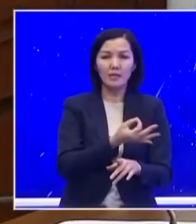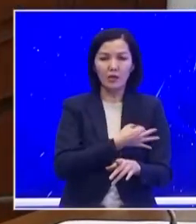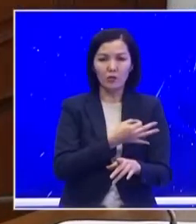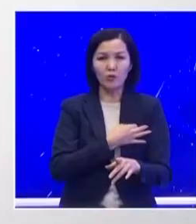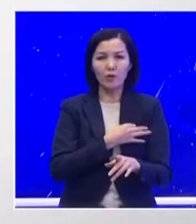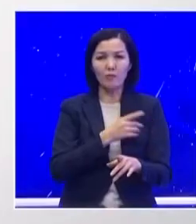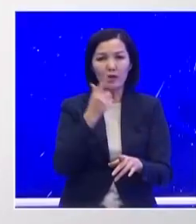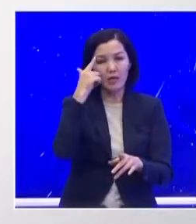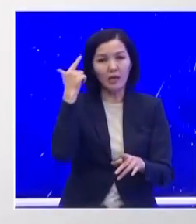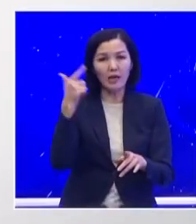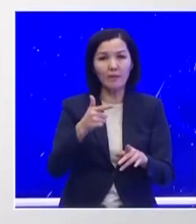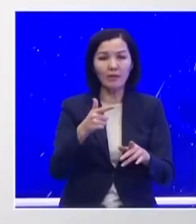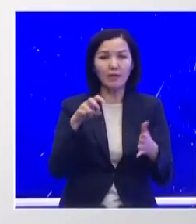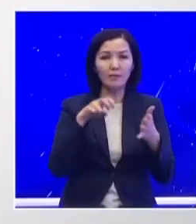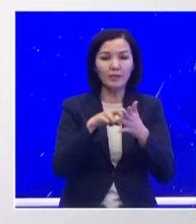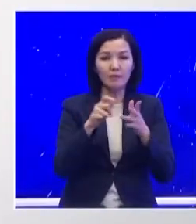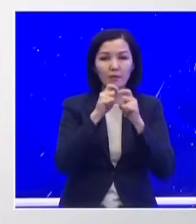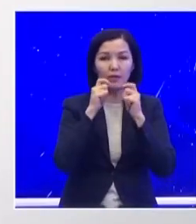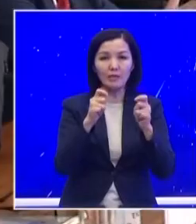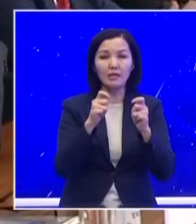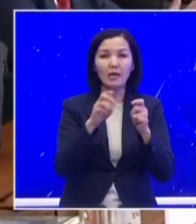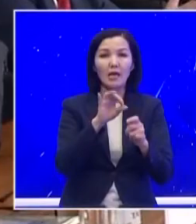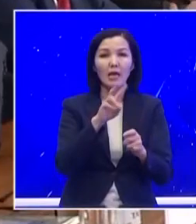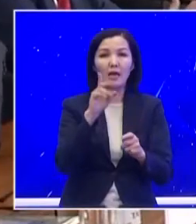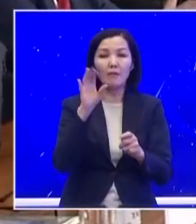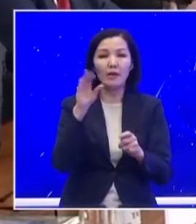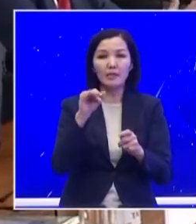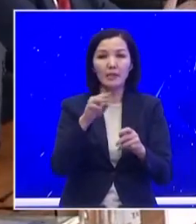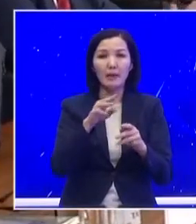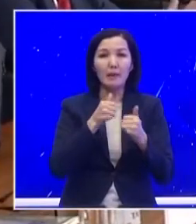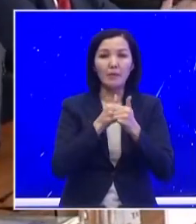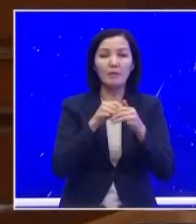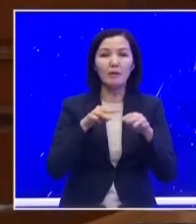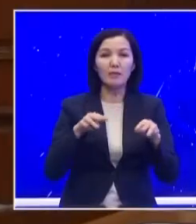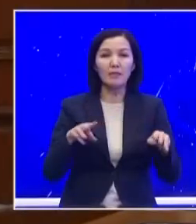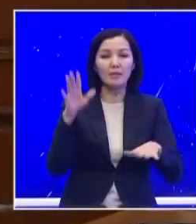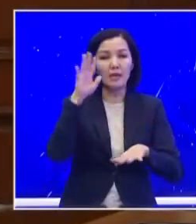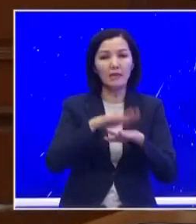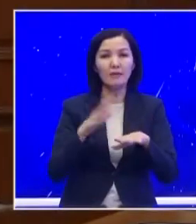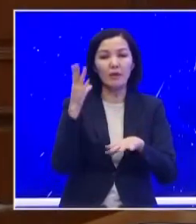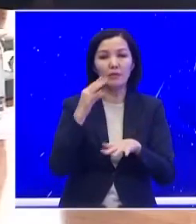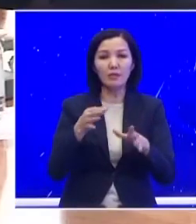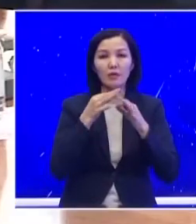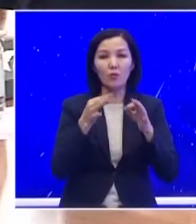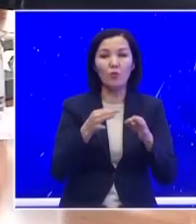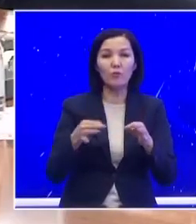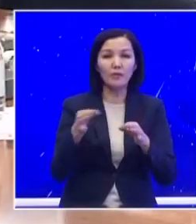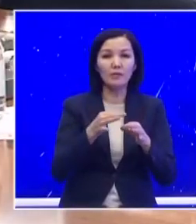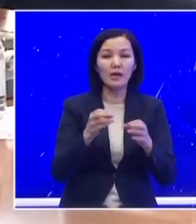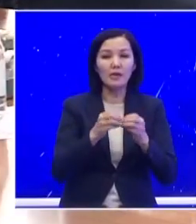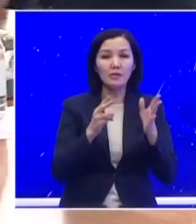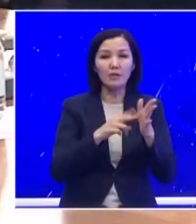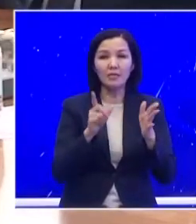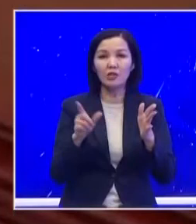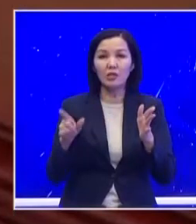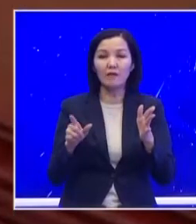почетными грамотами и благодарственными письмами от имени Ельбасы, премьер-министра и акима Алматинской области были награждены 17 активистов Ассамблеи